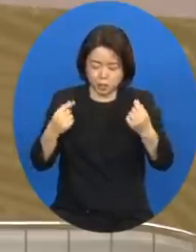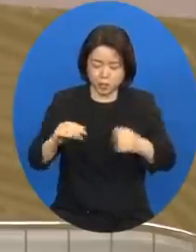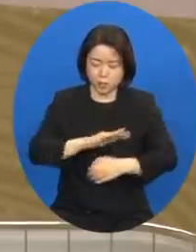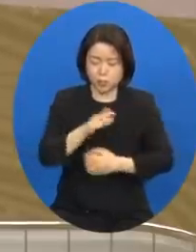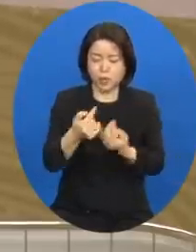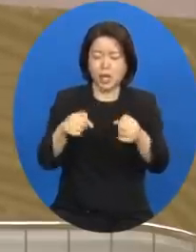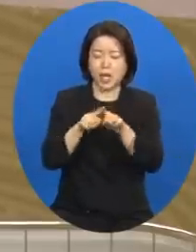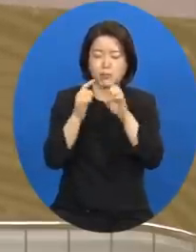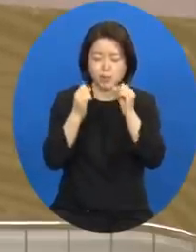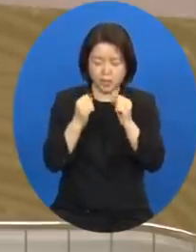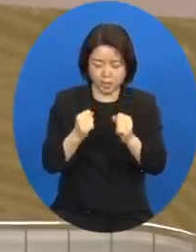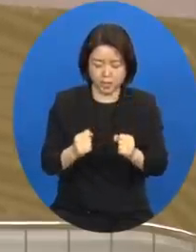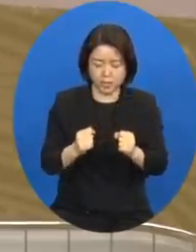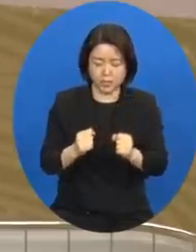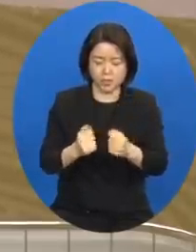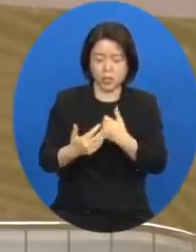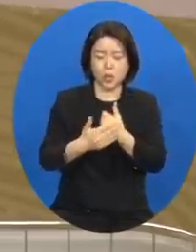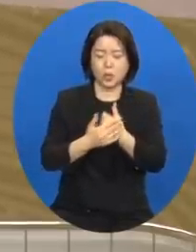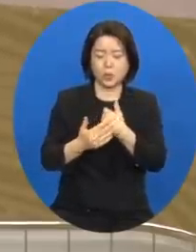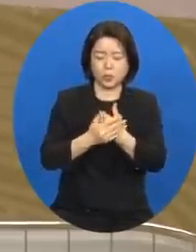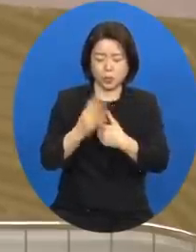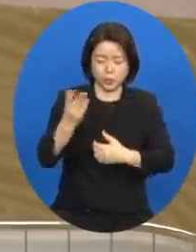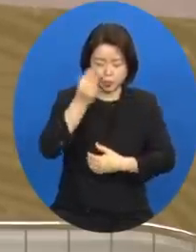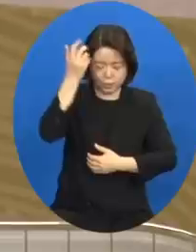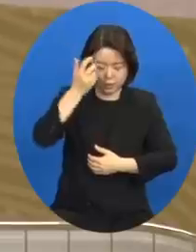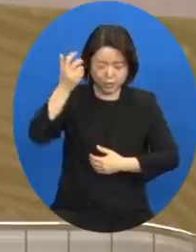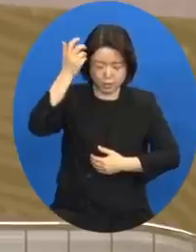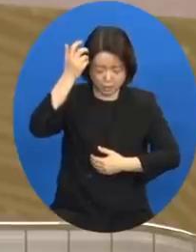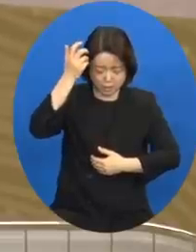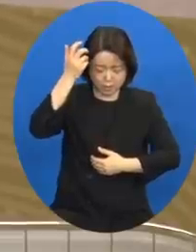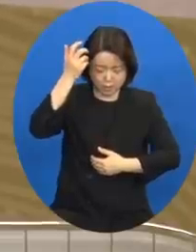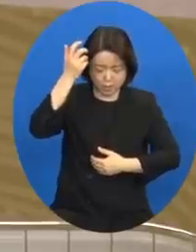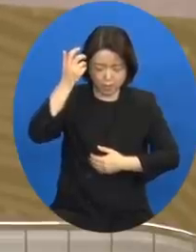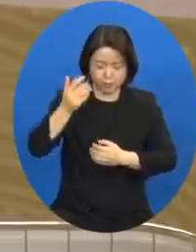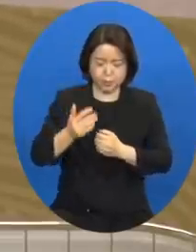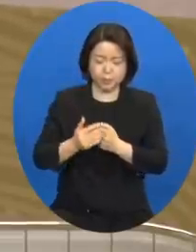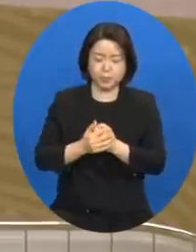하시는 보혜사 성령,